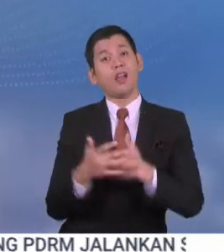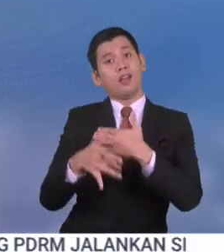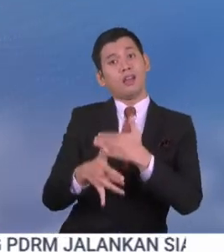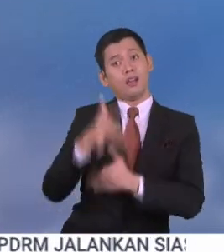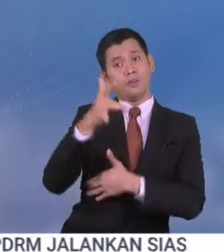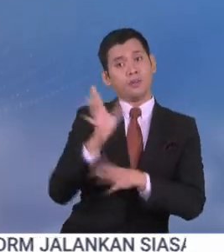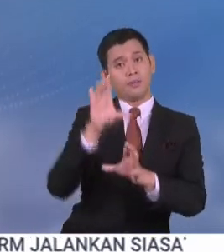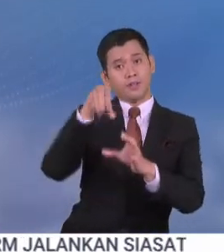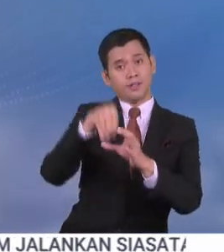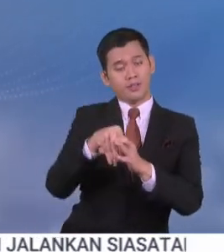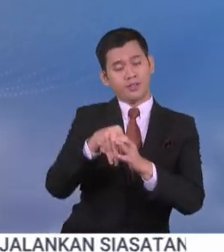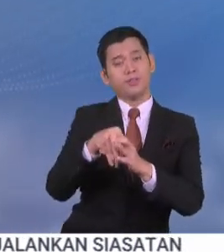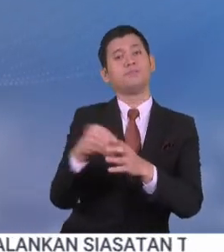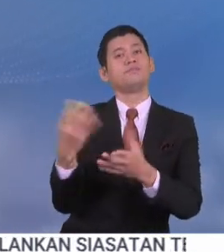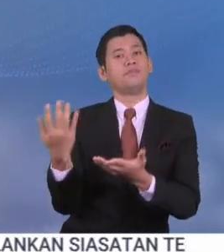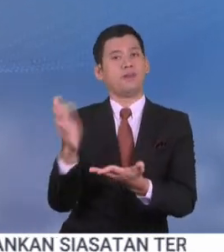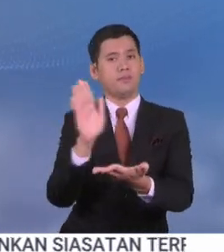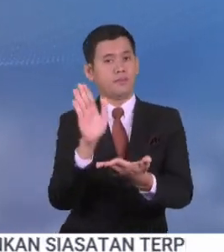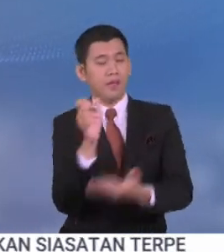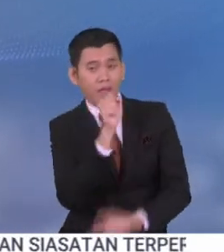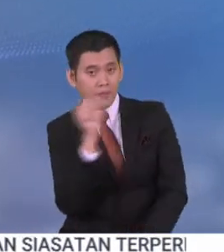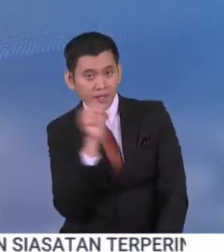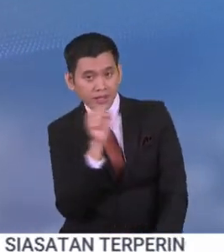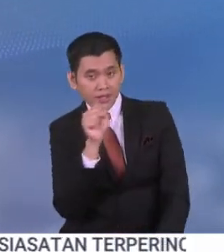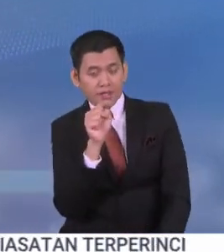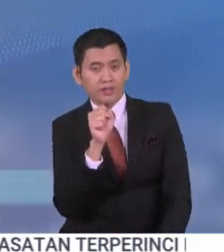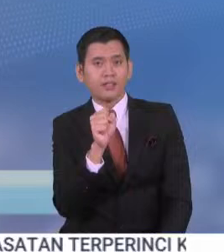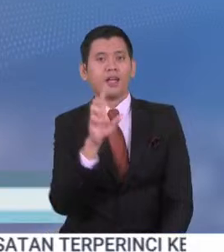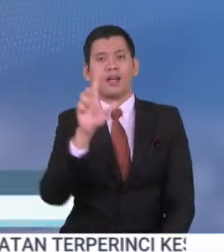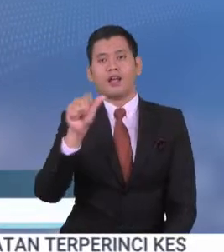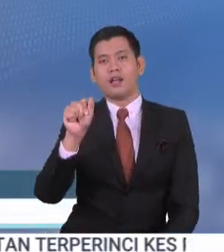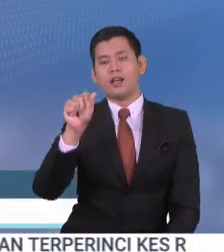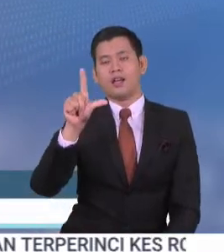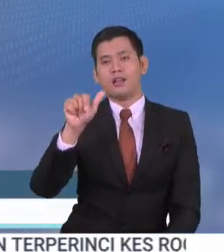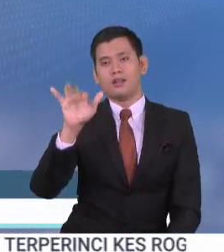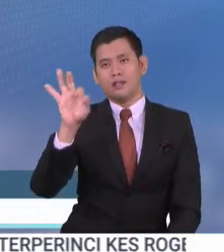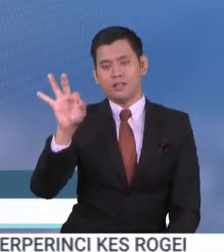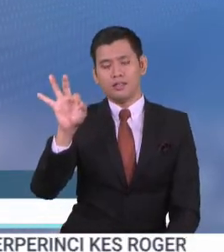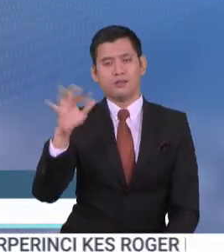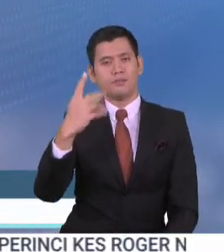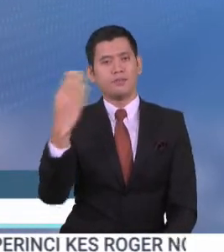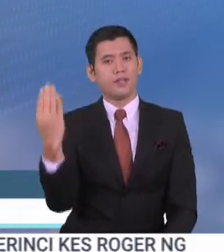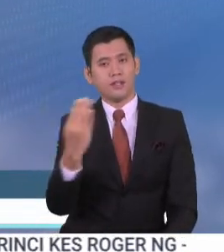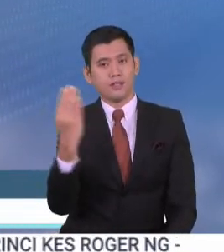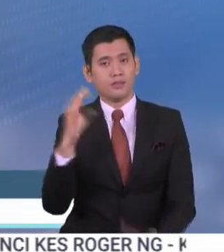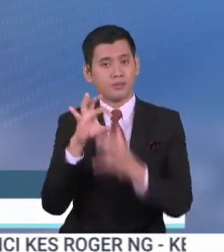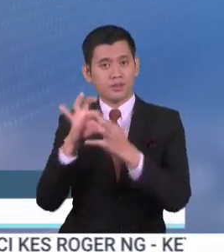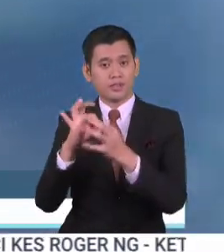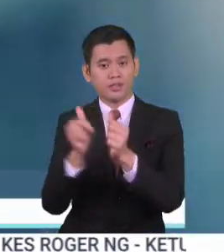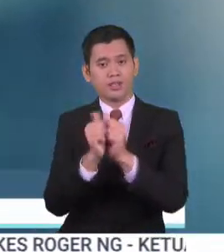dalam industri muzik, Alif sering muncul dengan karya kolaborasi bersama rakan artis.